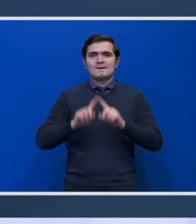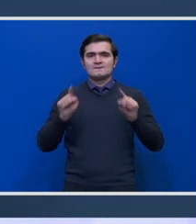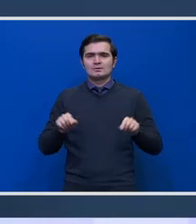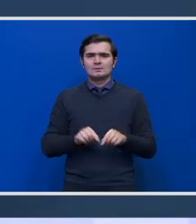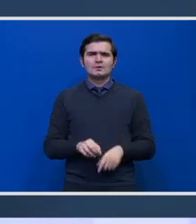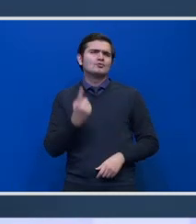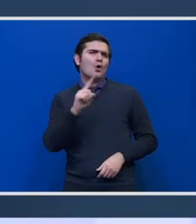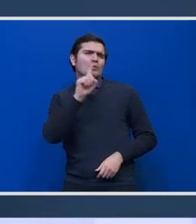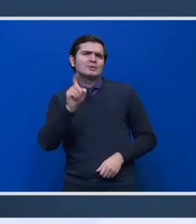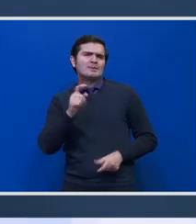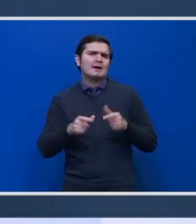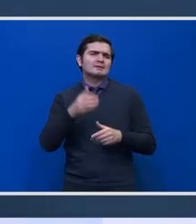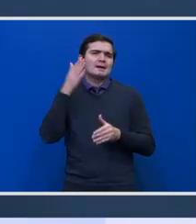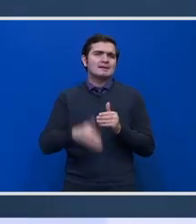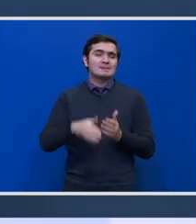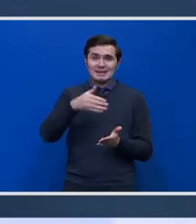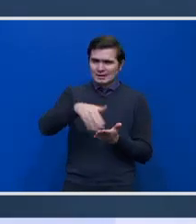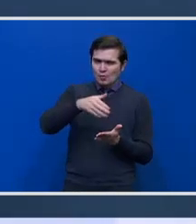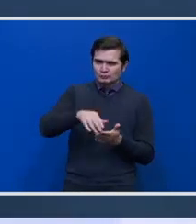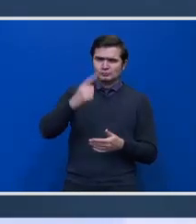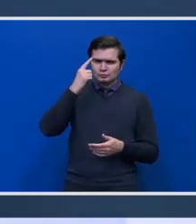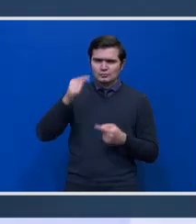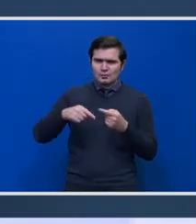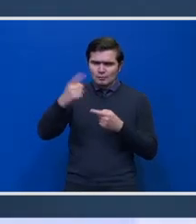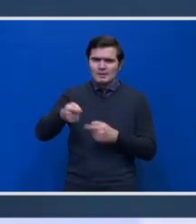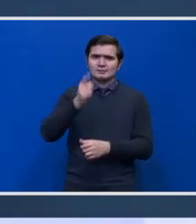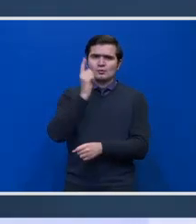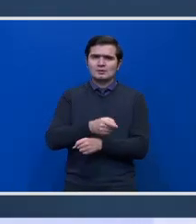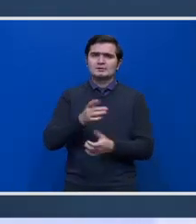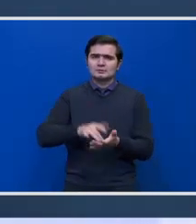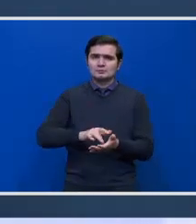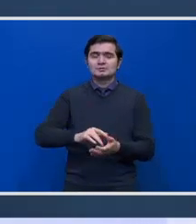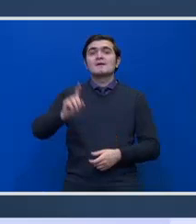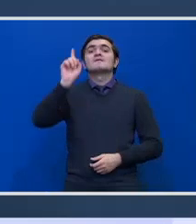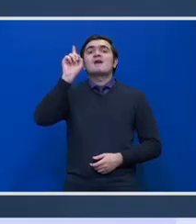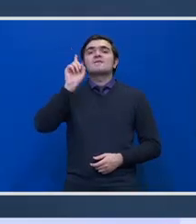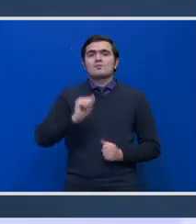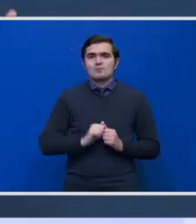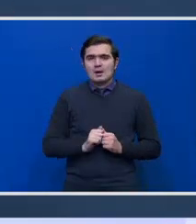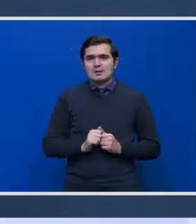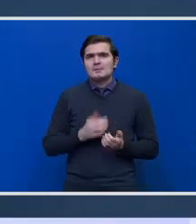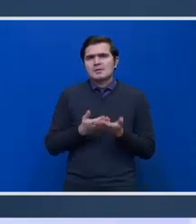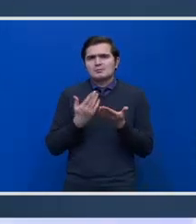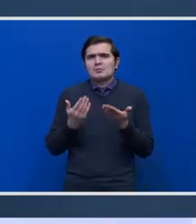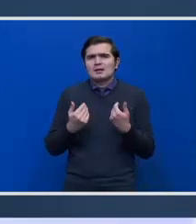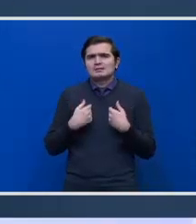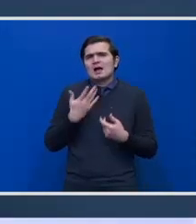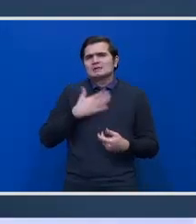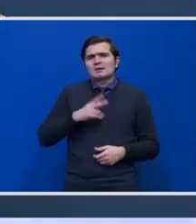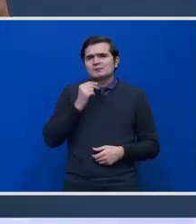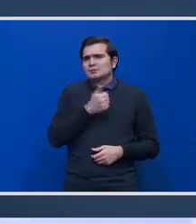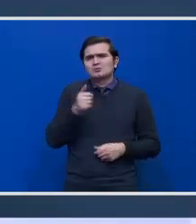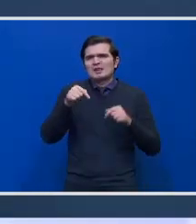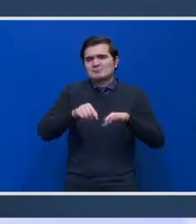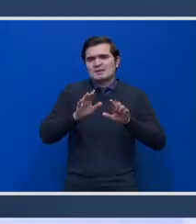la acele limite de consum, știu că urmează o ordonanță de urgență. Va urma, tocmai aș fi preferat doar despre acest